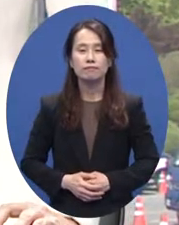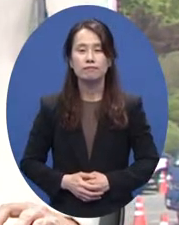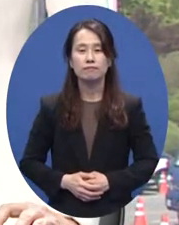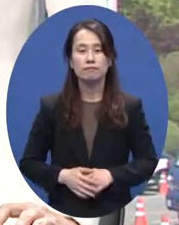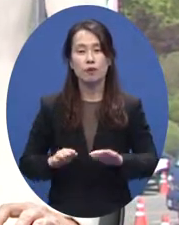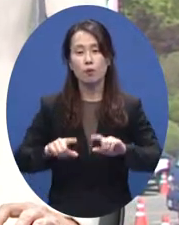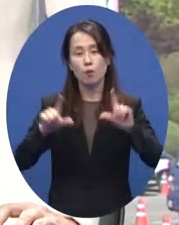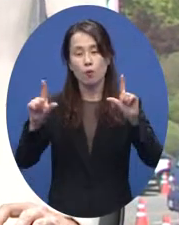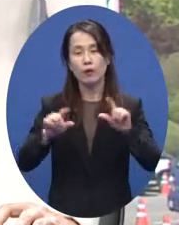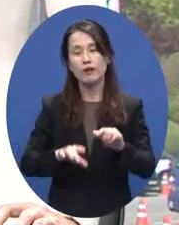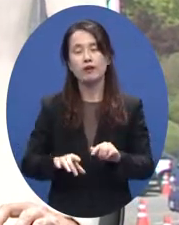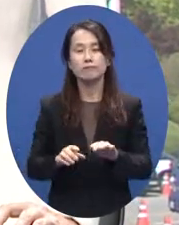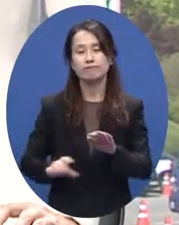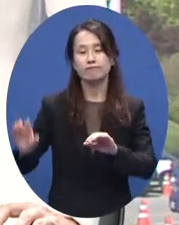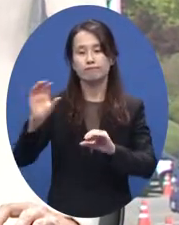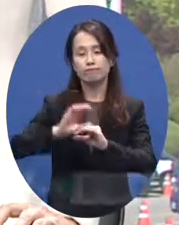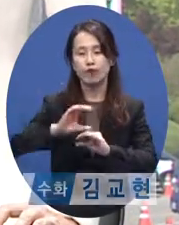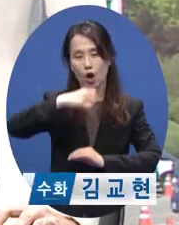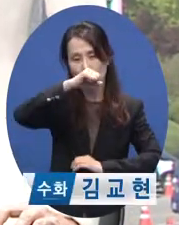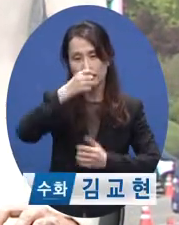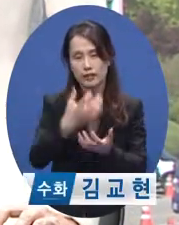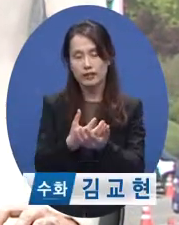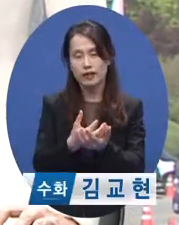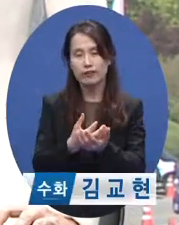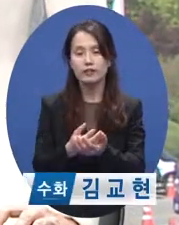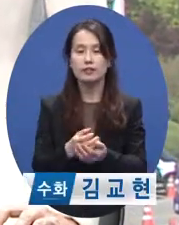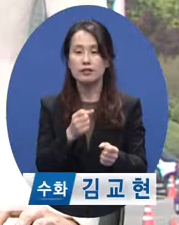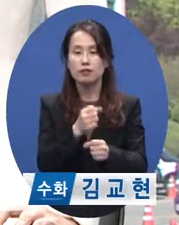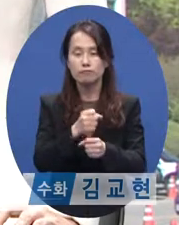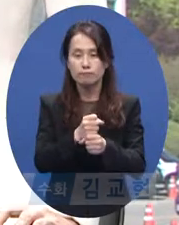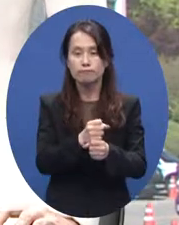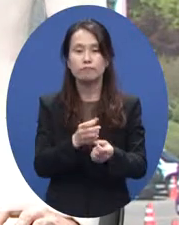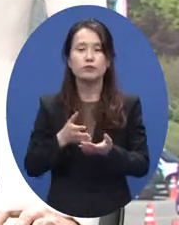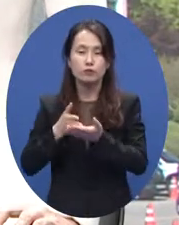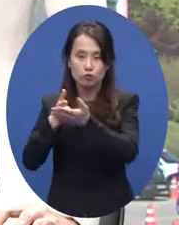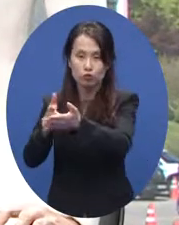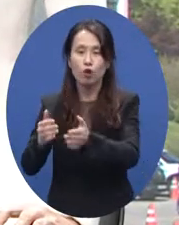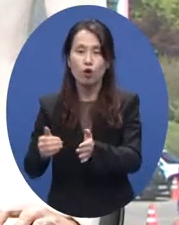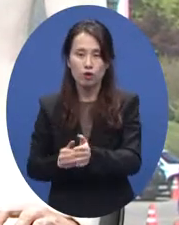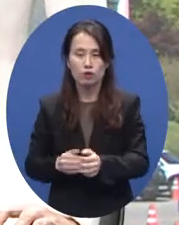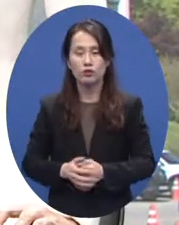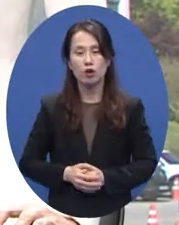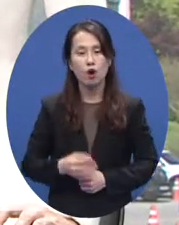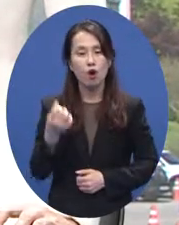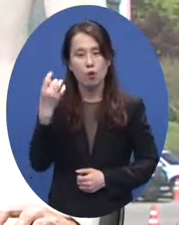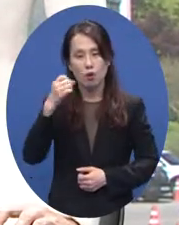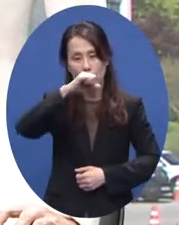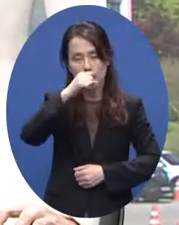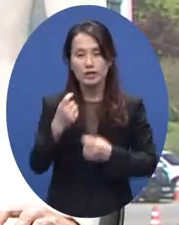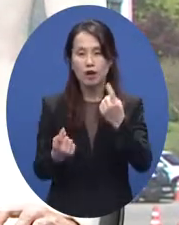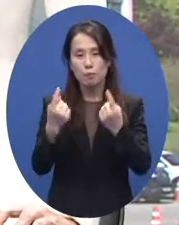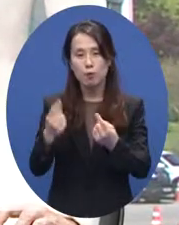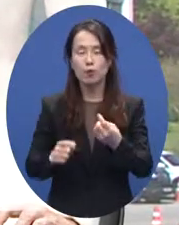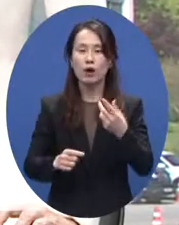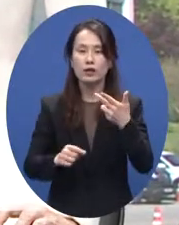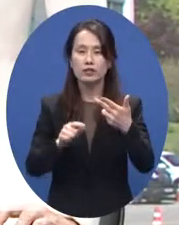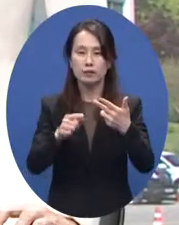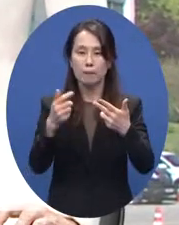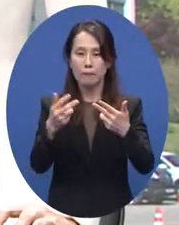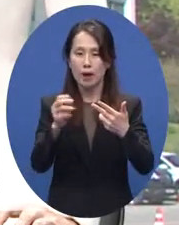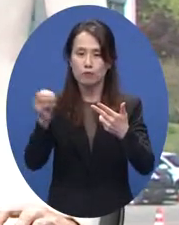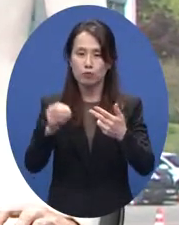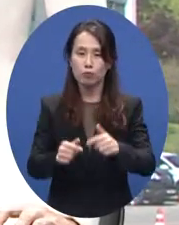경기도가 올해 첫 추가 경정 예산안을 편성해 도의회에 제출했습니다. 당초 본 예산보다 7.8% 증가한